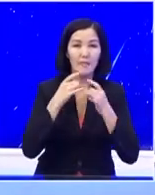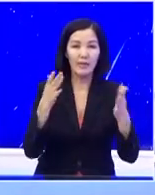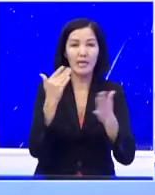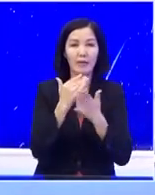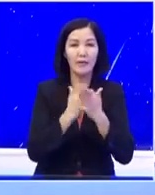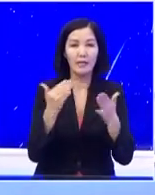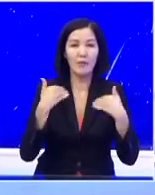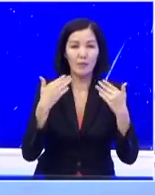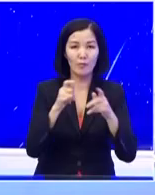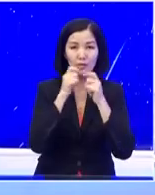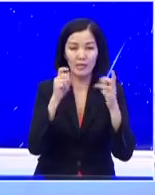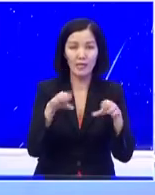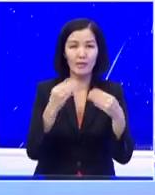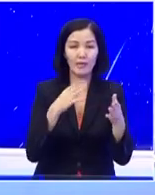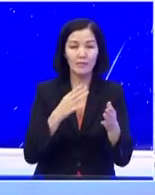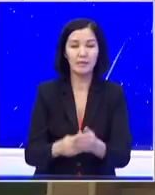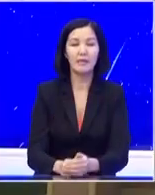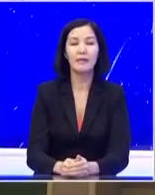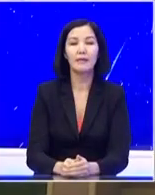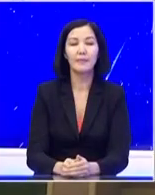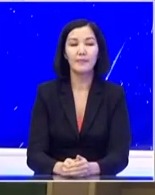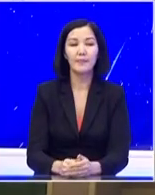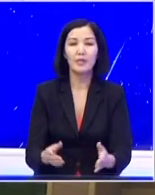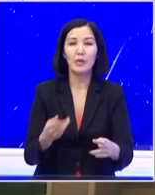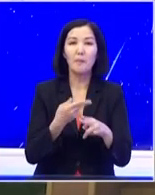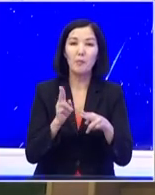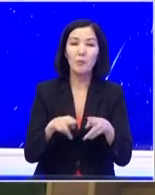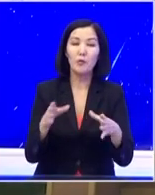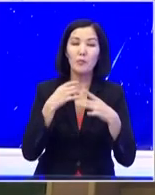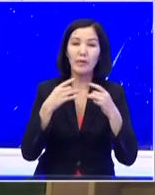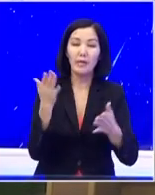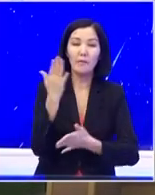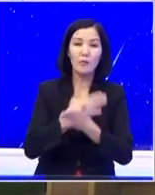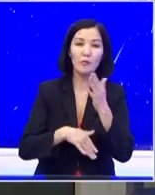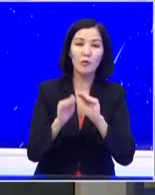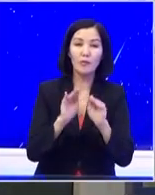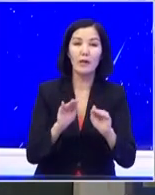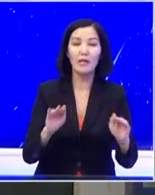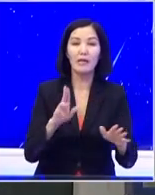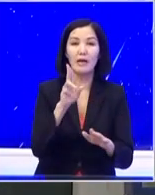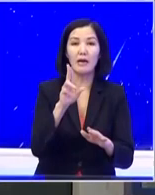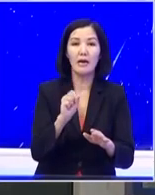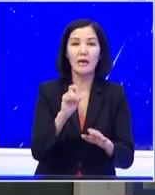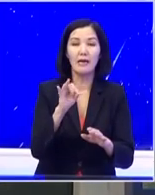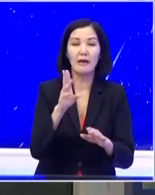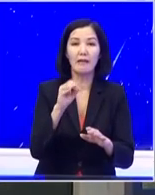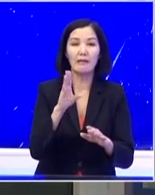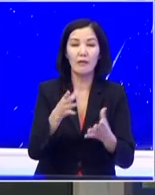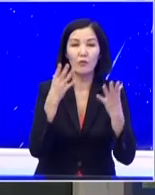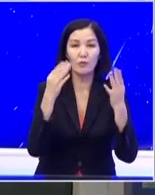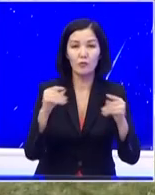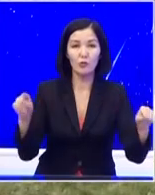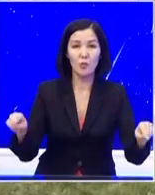ұйымдастырып, сый-сияпат табыстады. Бұл мейрам мүмкіндігі шектеулі балаларға арналған Қаратал күндізгі болу орталығы